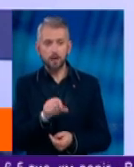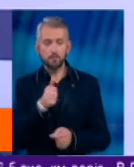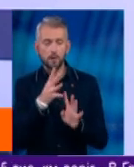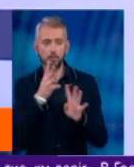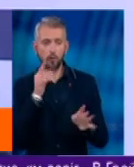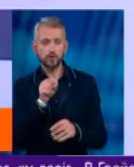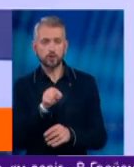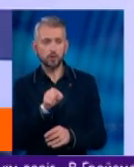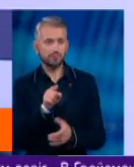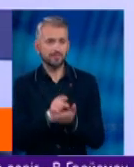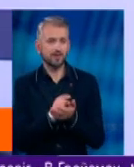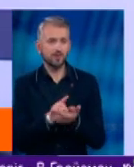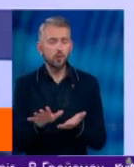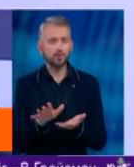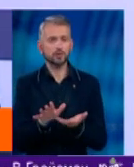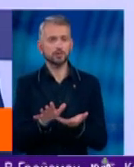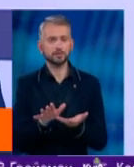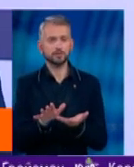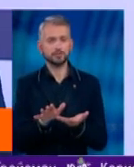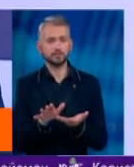он не должен, как говорится,